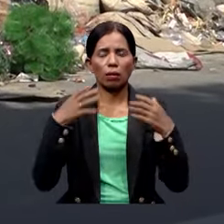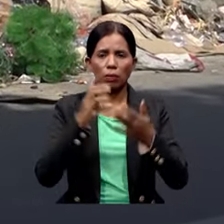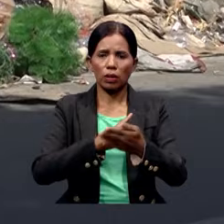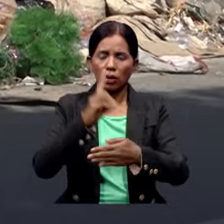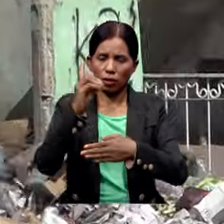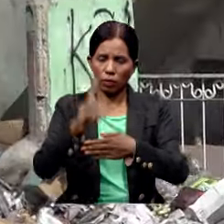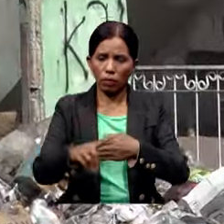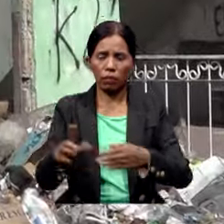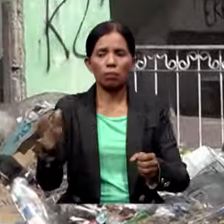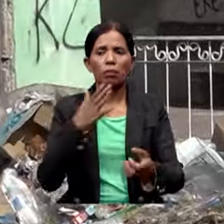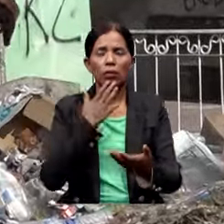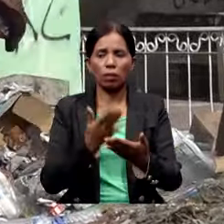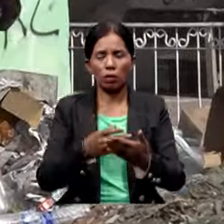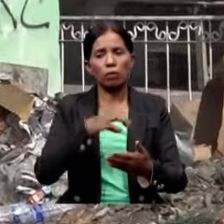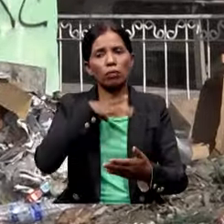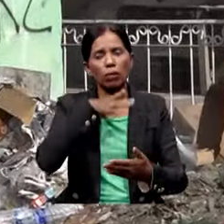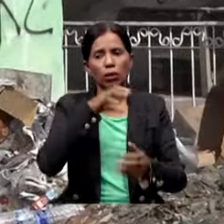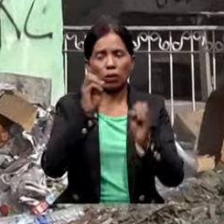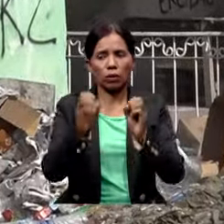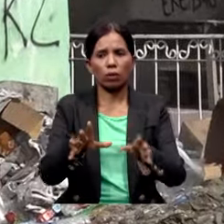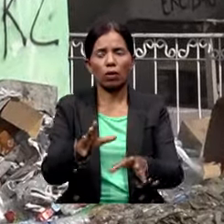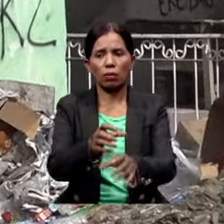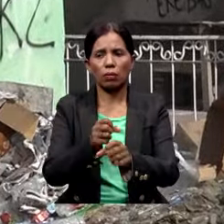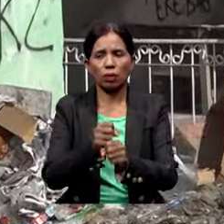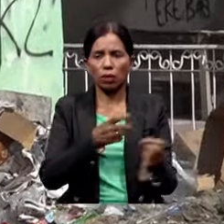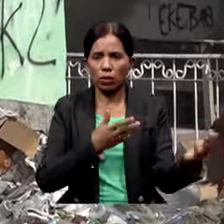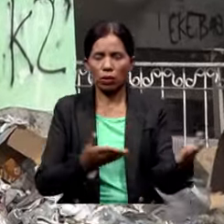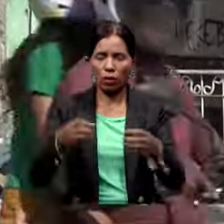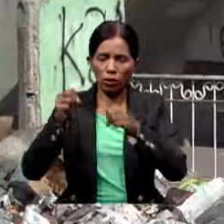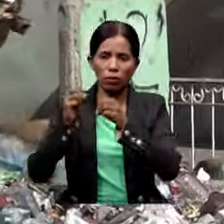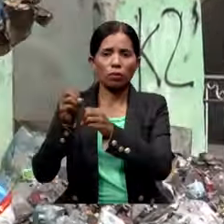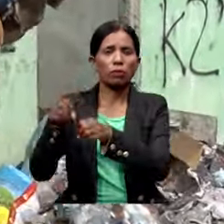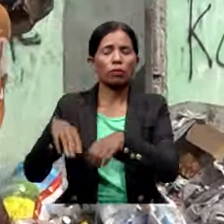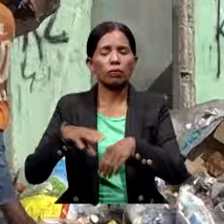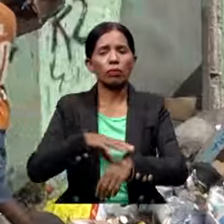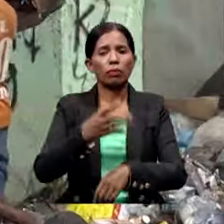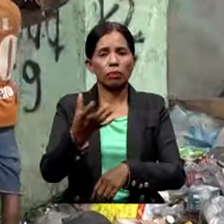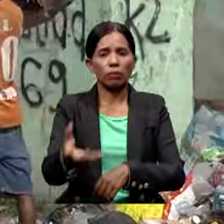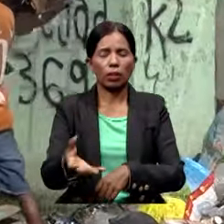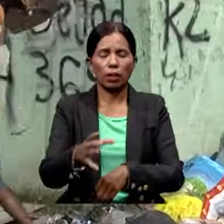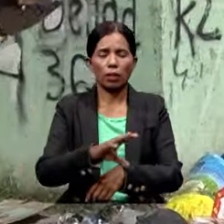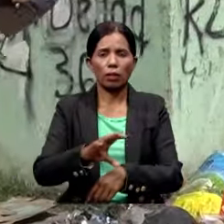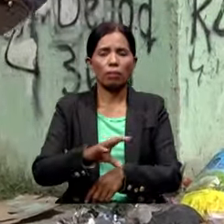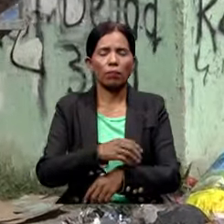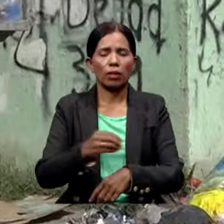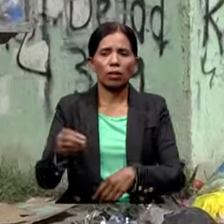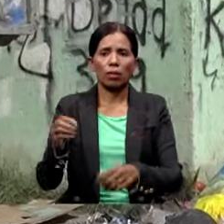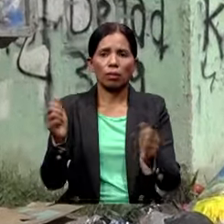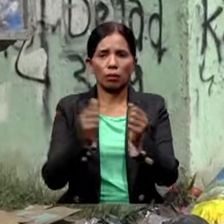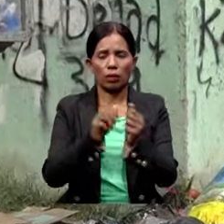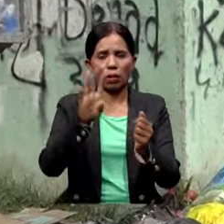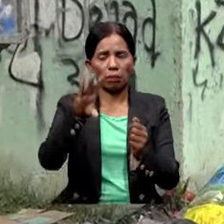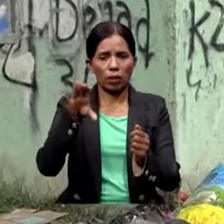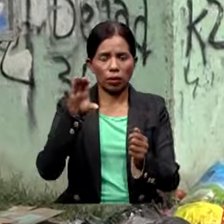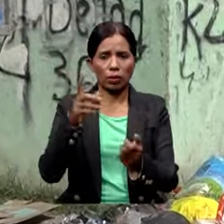desenvolvimento sustentável. Tama lisu nebe pessoal saneamento ha mos ho di lori bafakar ia lisera tibar, kadaloron liu tonelada atu saat no